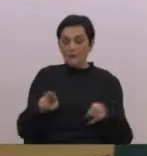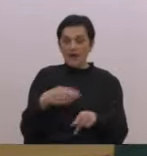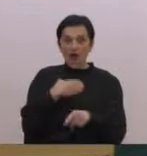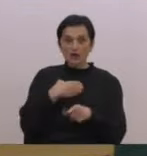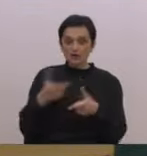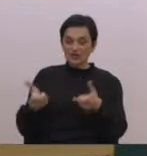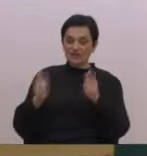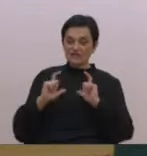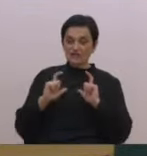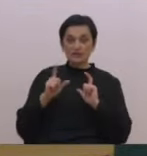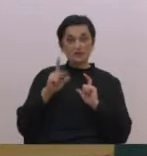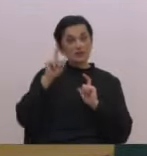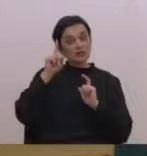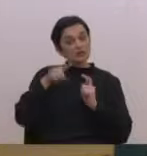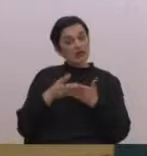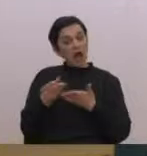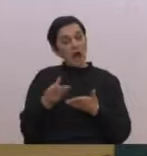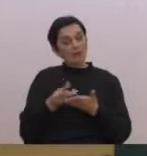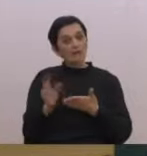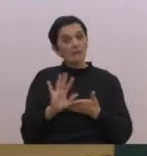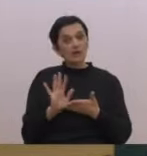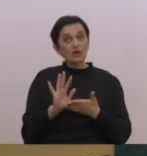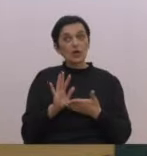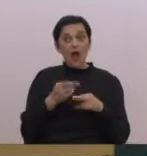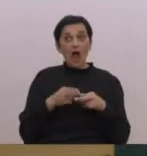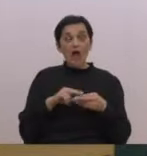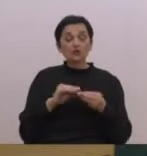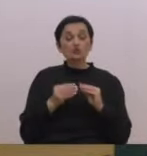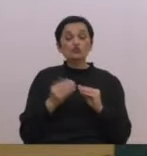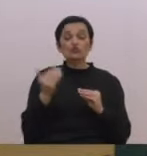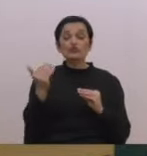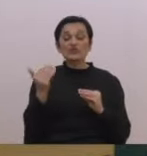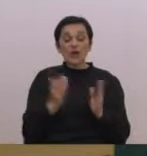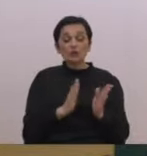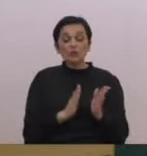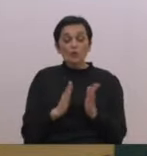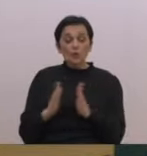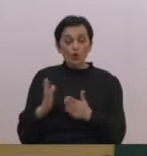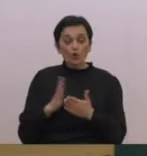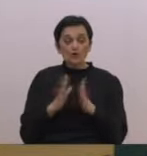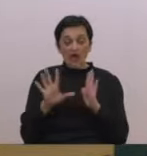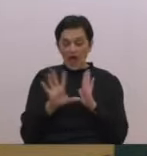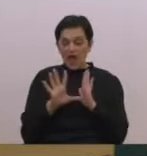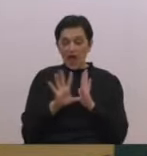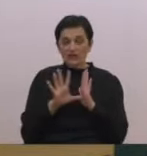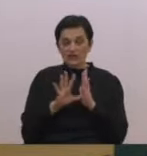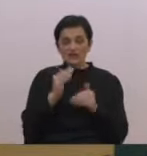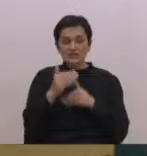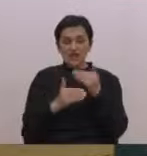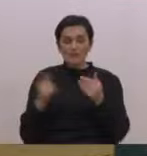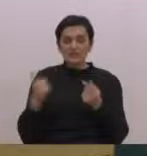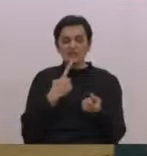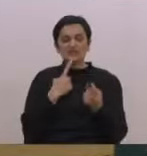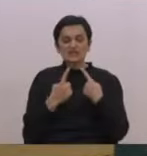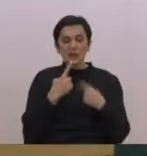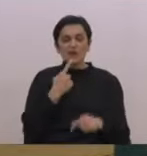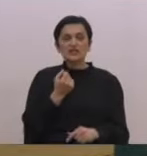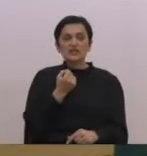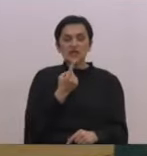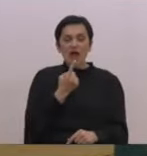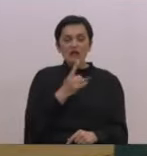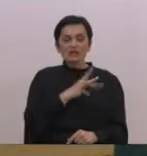რომ არიცის გადაიხდის ამ ქვითარს თუ არ გადაიხდის ეს პრობლემები თქვენი მოსაგვარებელია. ენერგეტიკაზე წარმატებებზე საუბრობთ 11 თეთრი